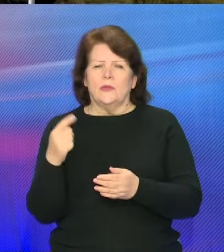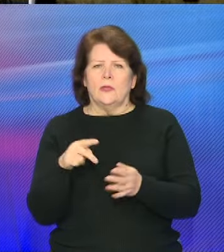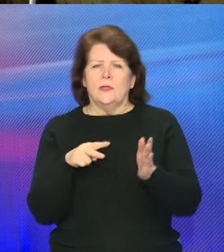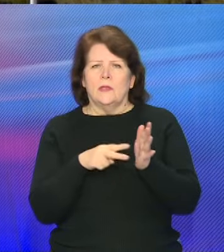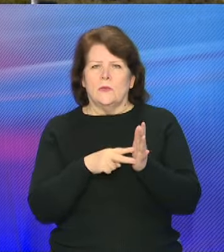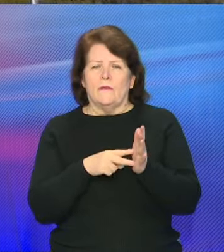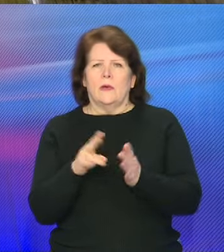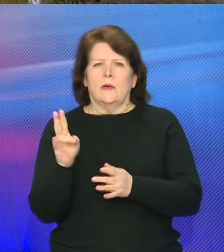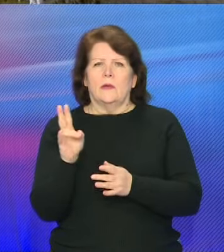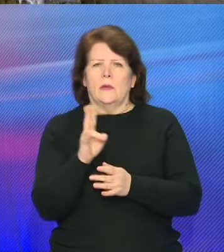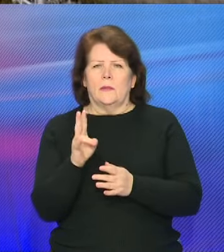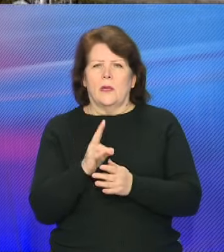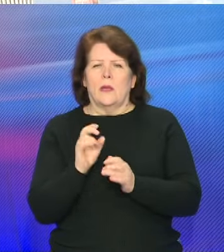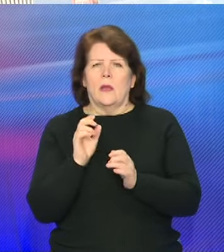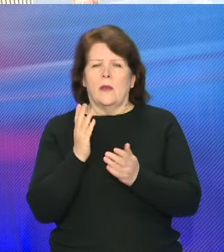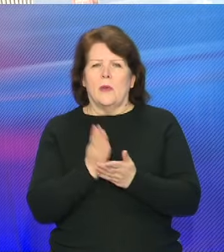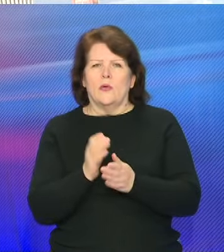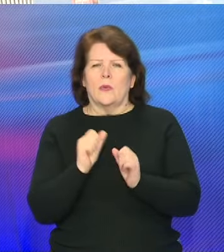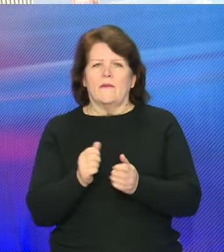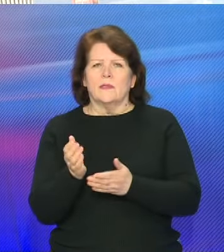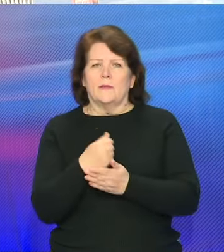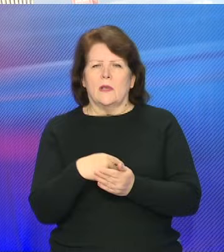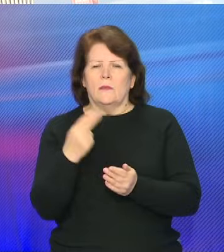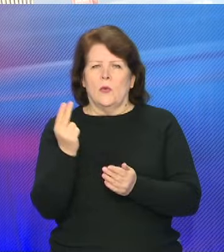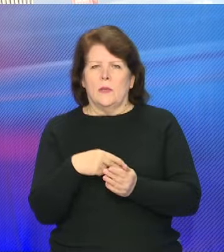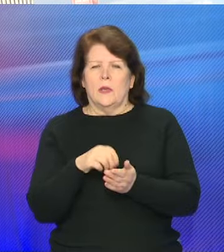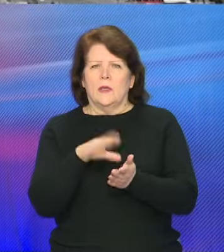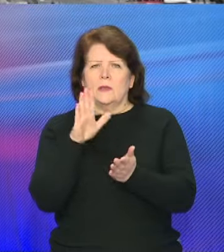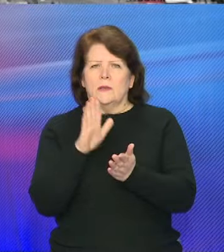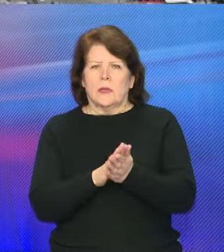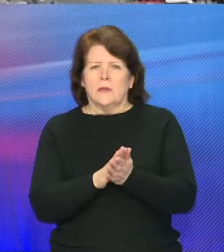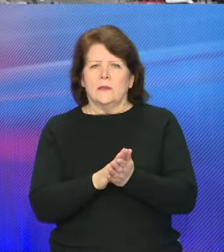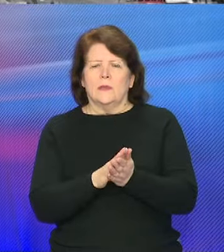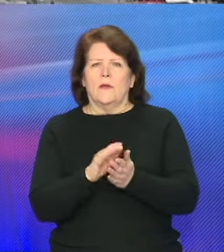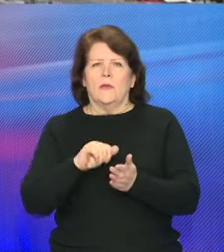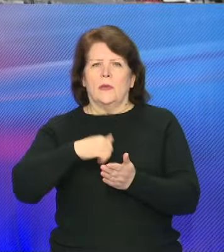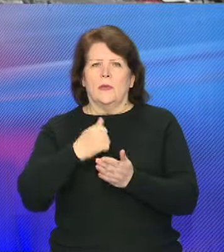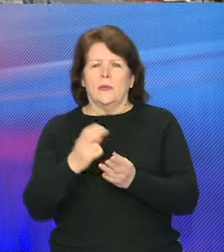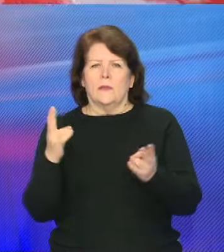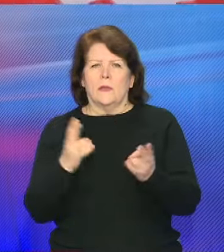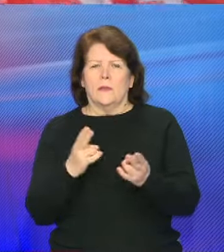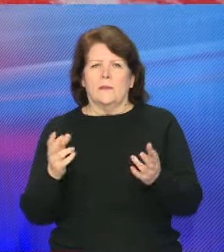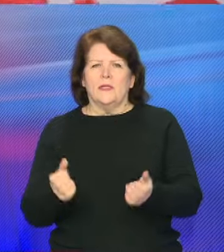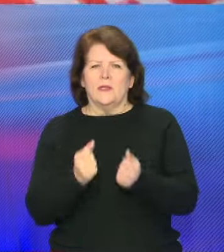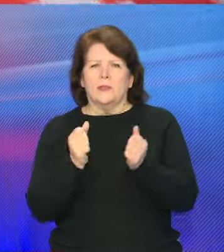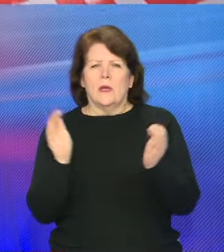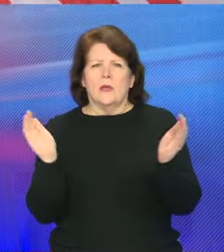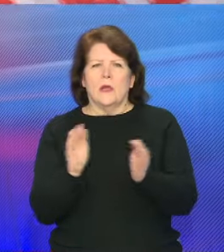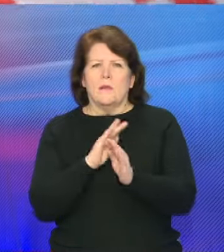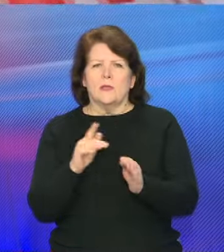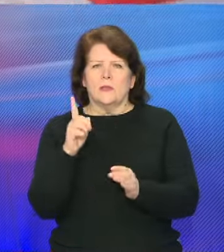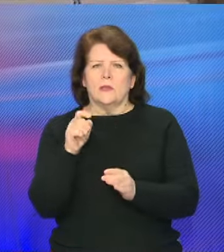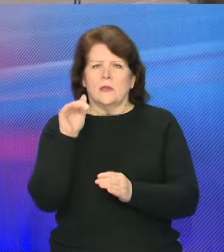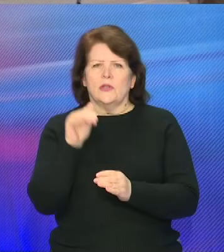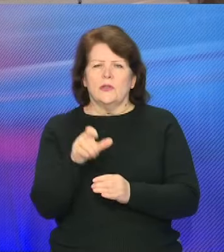яны мають право збирати подписи громадян. Для реєстрації кандидатів у президенти необхідно заручитися підтримкою не меншим 100 тисяч